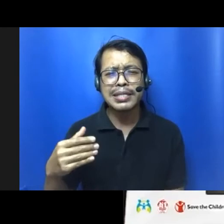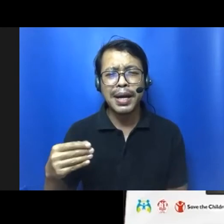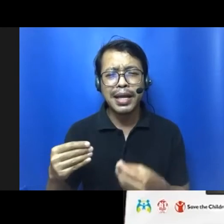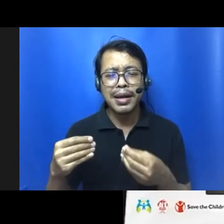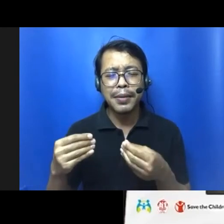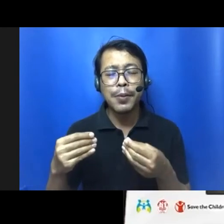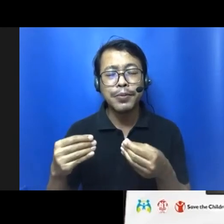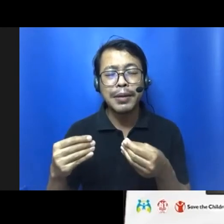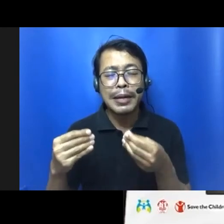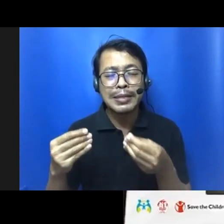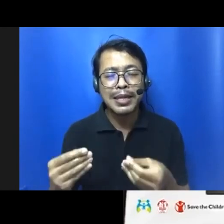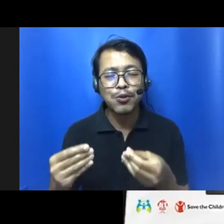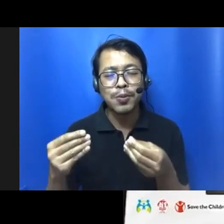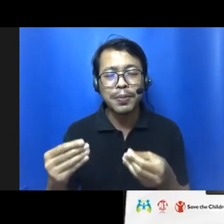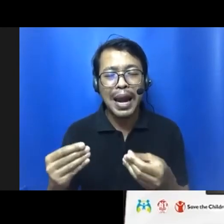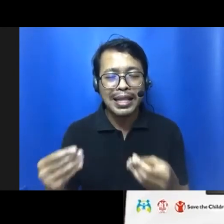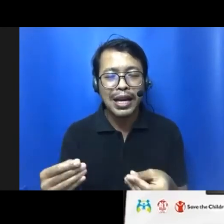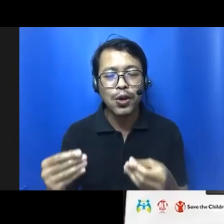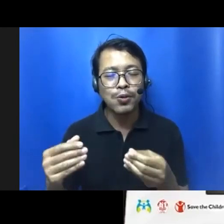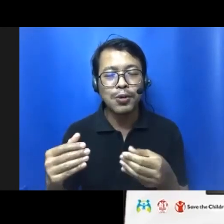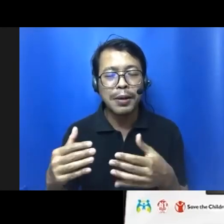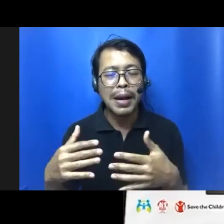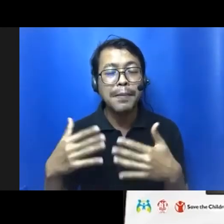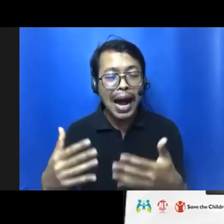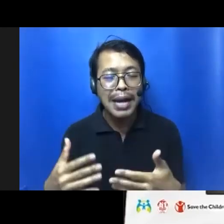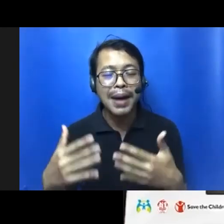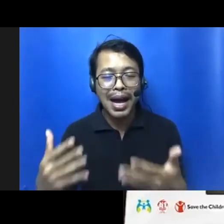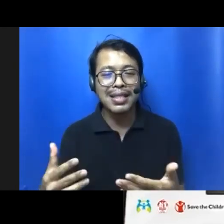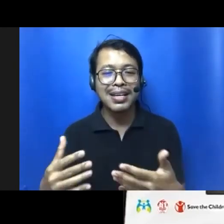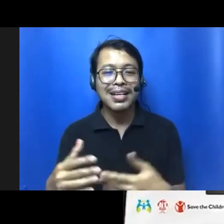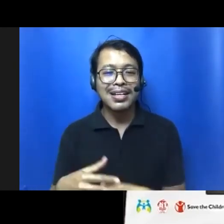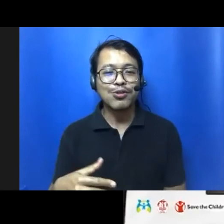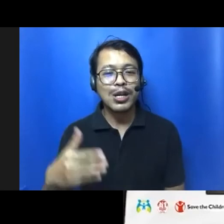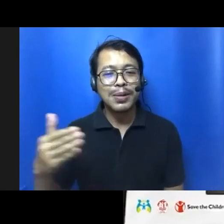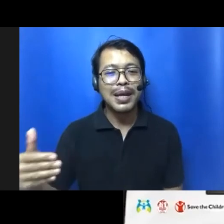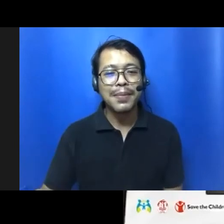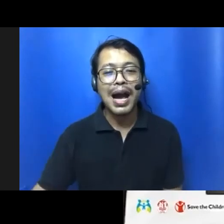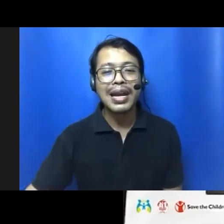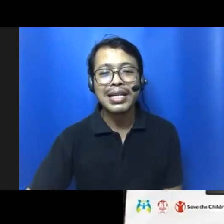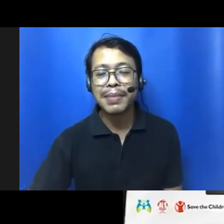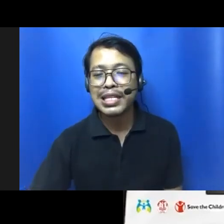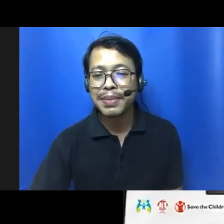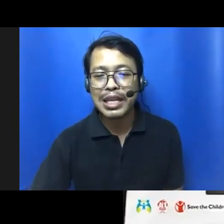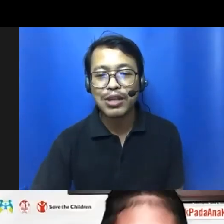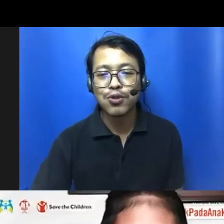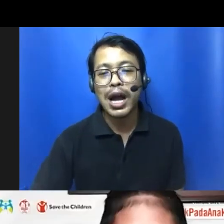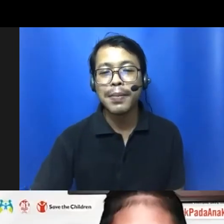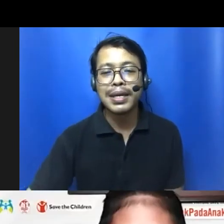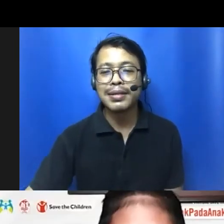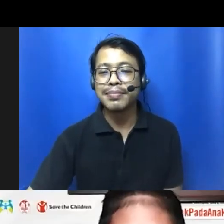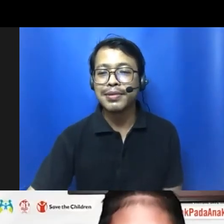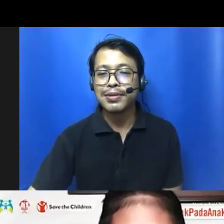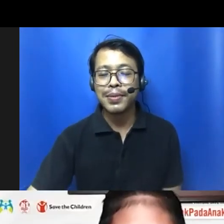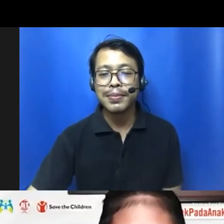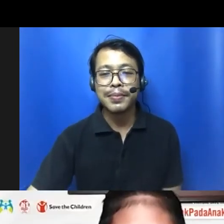memberikan kesempatan mungkin kesempatan untuk pelatihan atau pengembangan bakat untuk kedepannya, apakah ada kesempatan seperti itu untuk